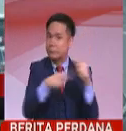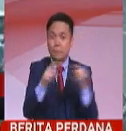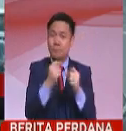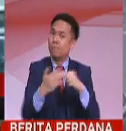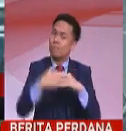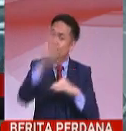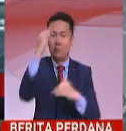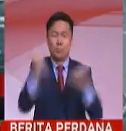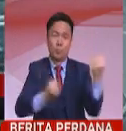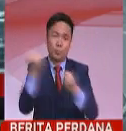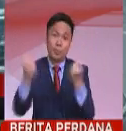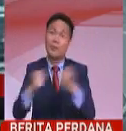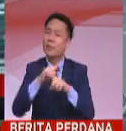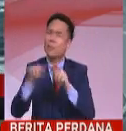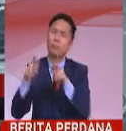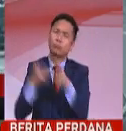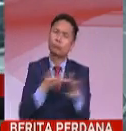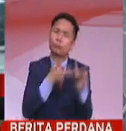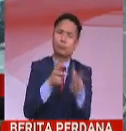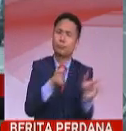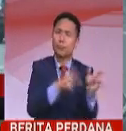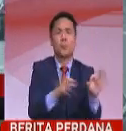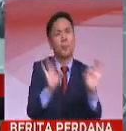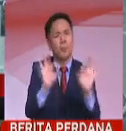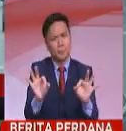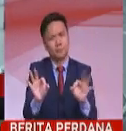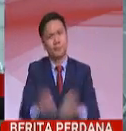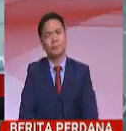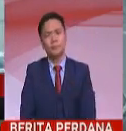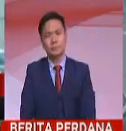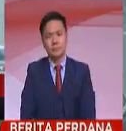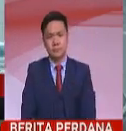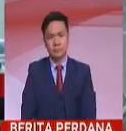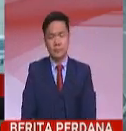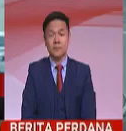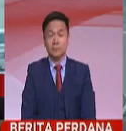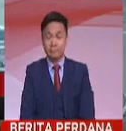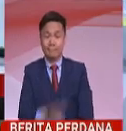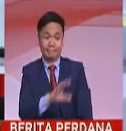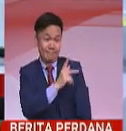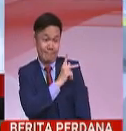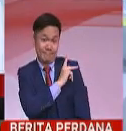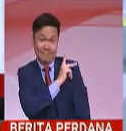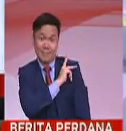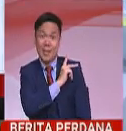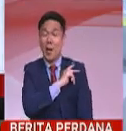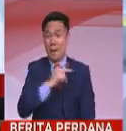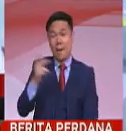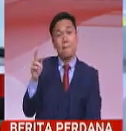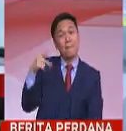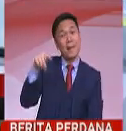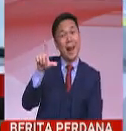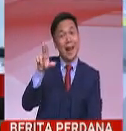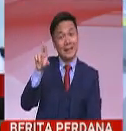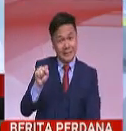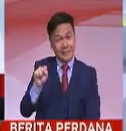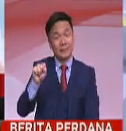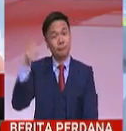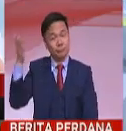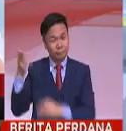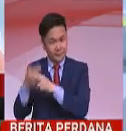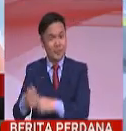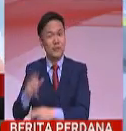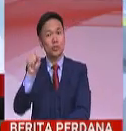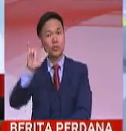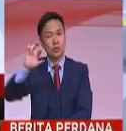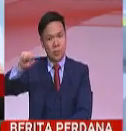Namun, lalu lintas lancar dan terkawal. Ketua Korporat Komuniti dan Pembabitan Awam Plus, Syed Muhammad Aidid, Syed Ahmed